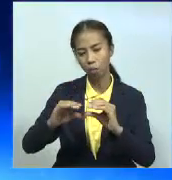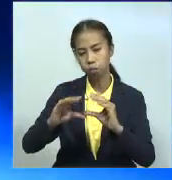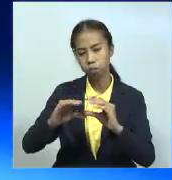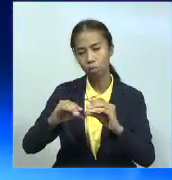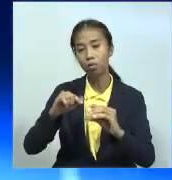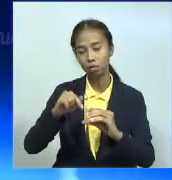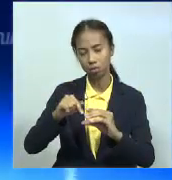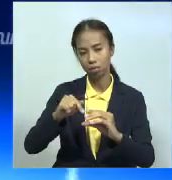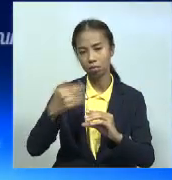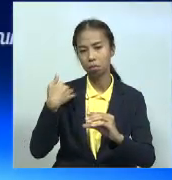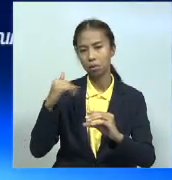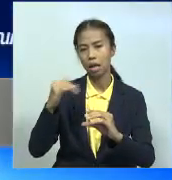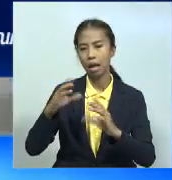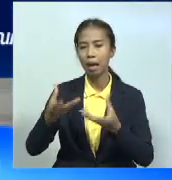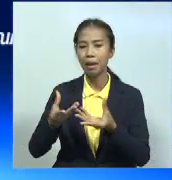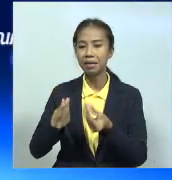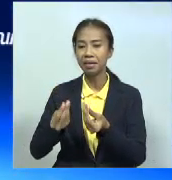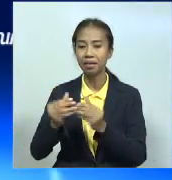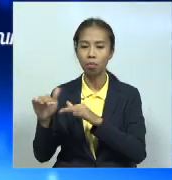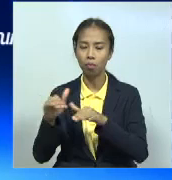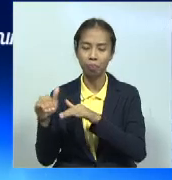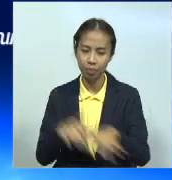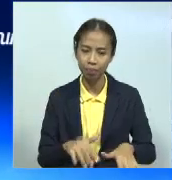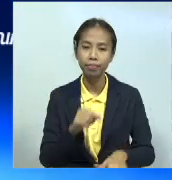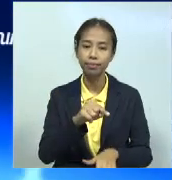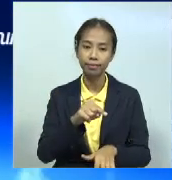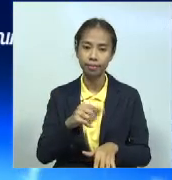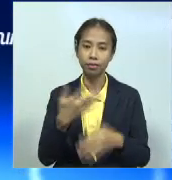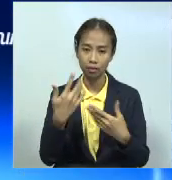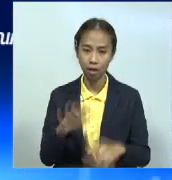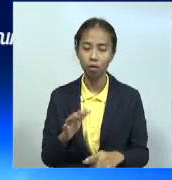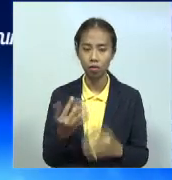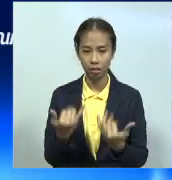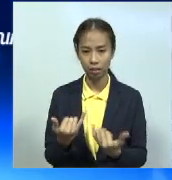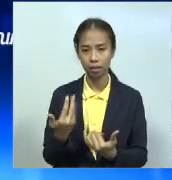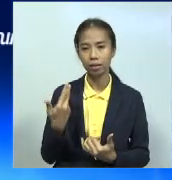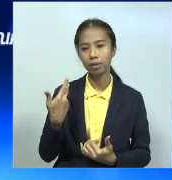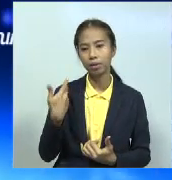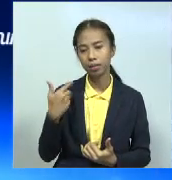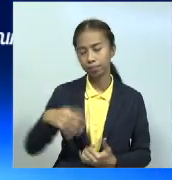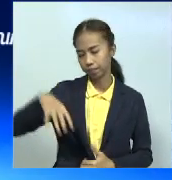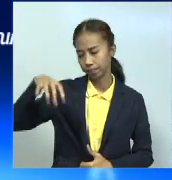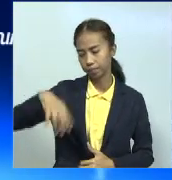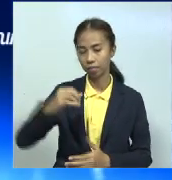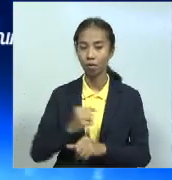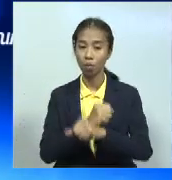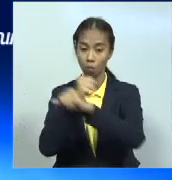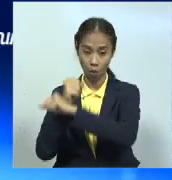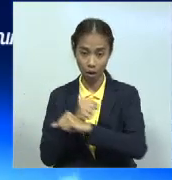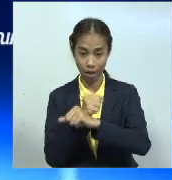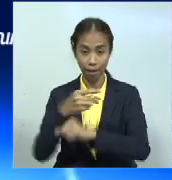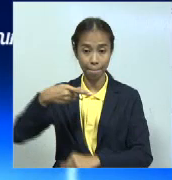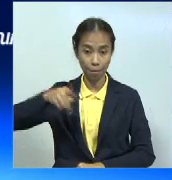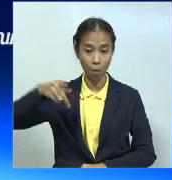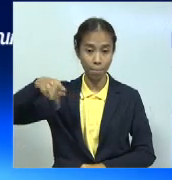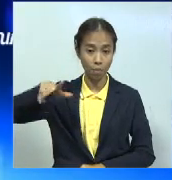าจจะเกิดดินถล่มนะคะด้านนายชยพลถิติศักดิ์ซึ่งเป็นอธิบดีกรมป้องกันและบรรเทาสาธารณภัยหรือปภ.